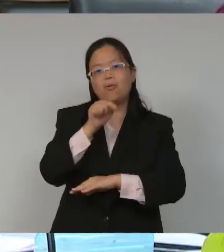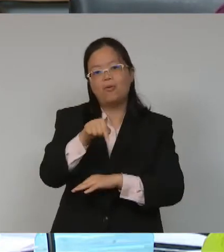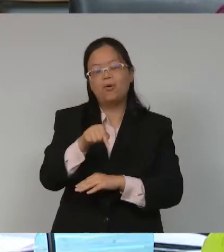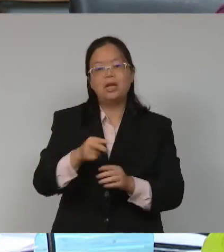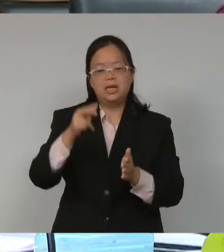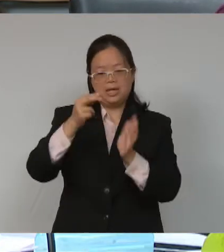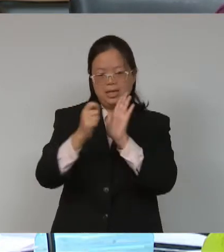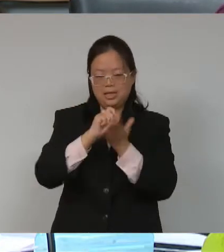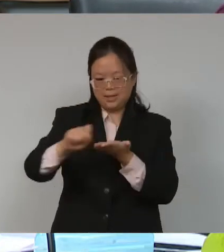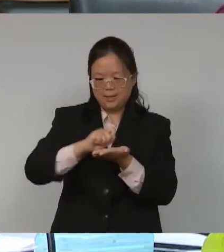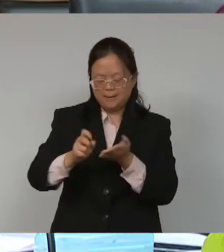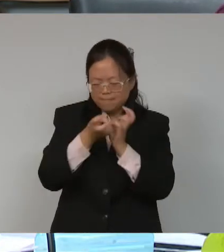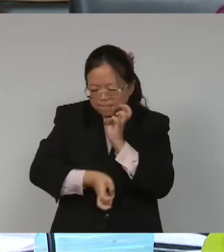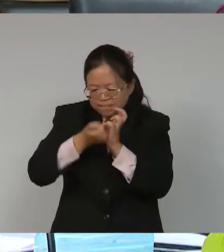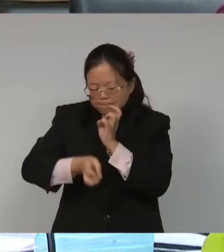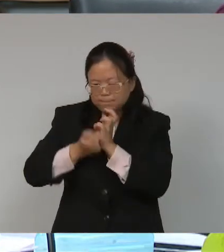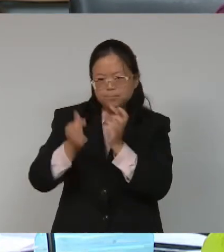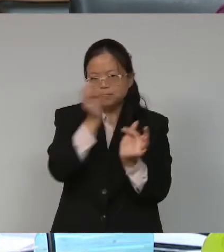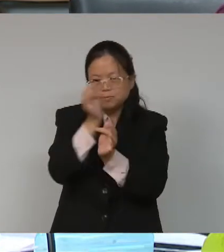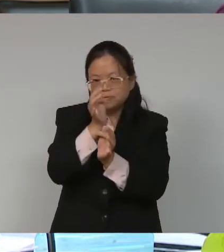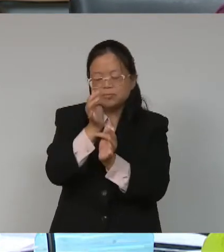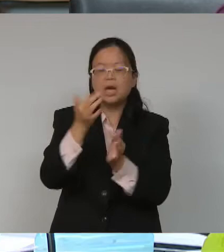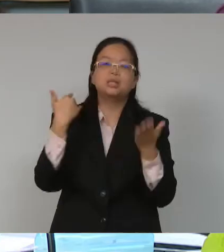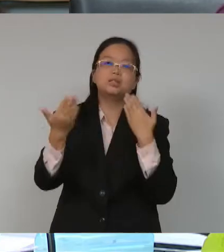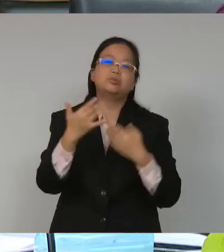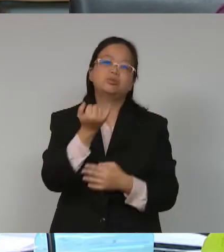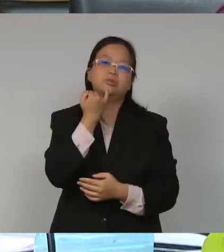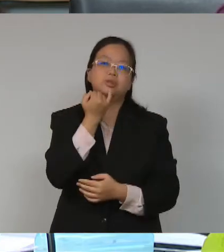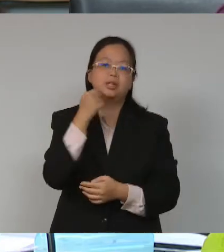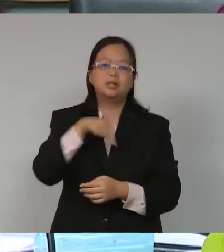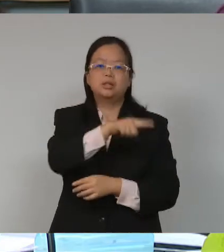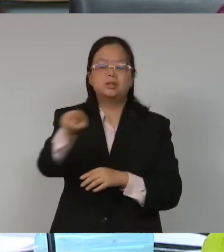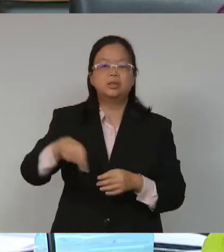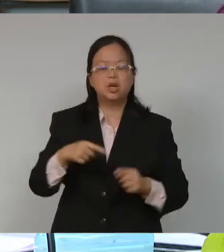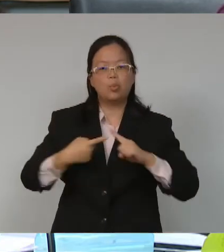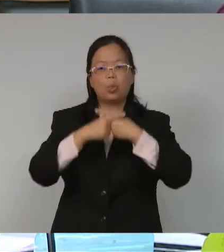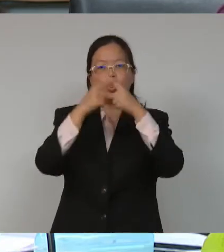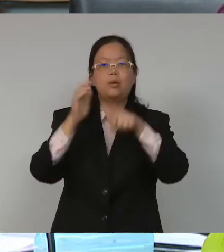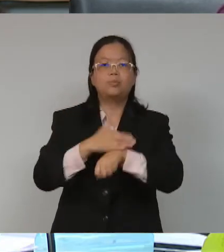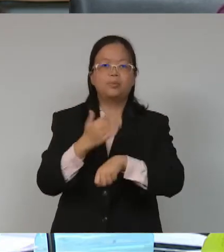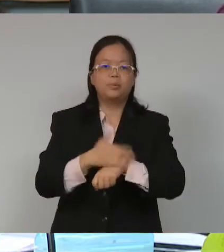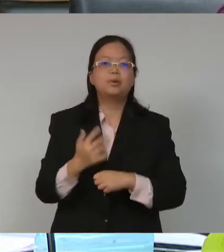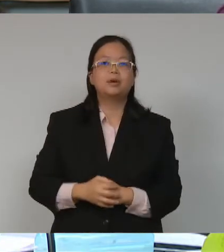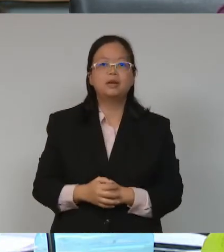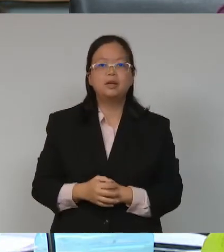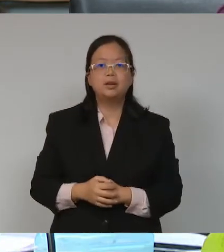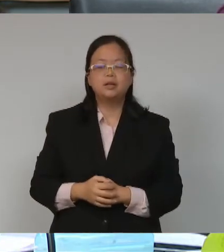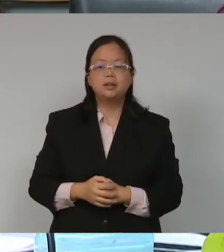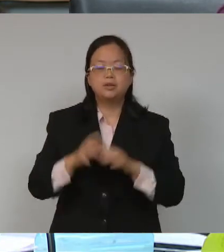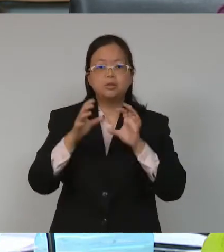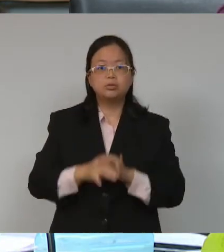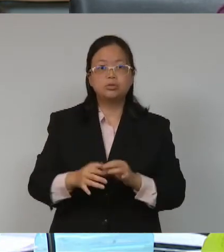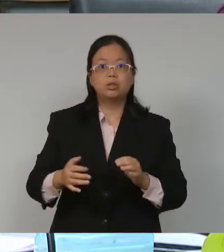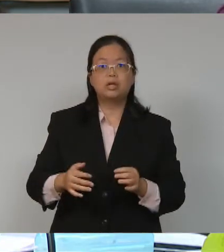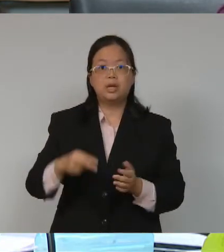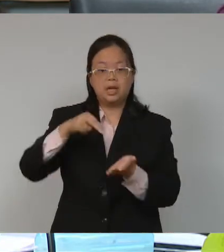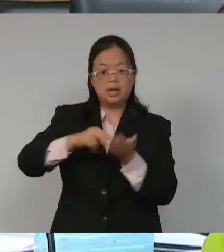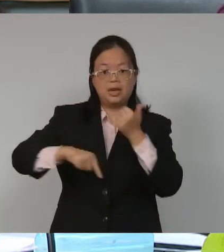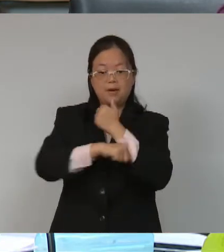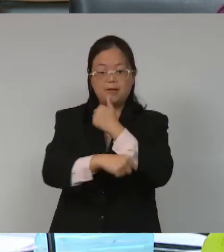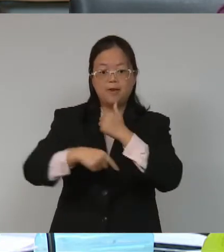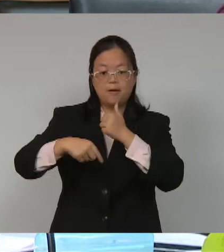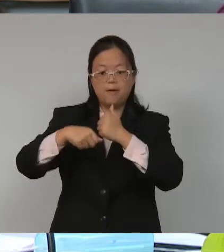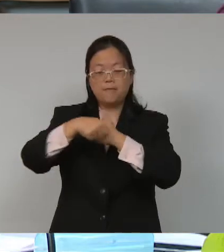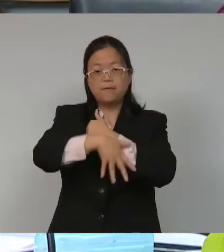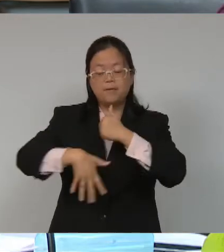这样精准的去表达的话，那应该说立法院的民进党团的这个意见啊提案哦。那当然立法院的民进党团不能代